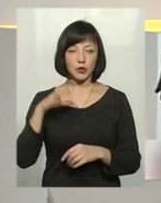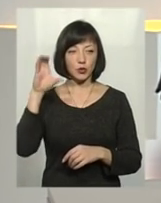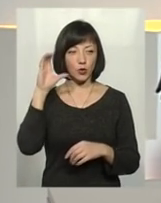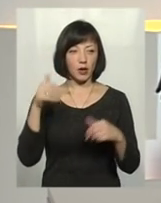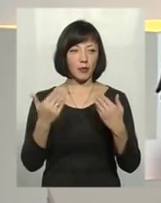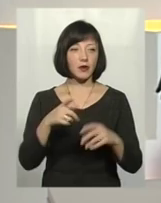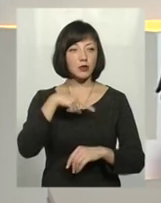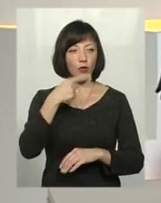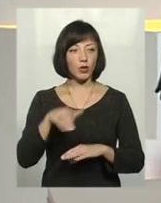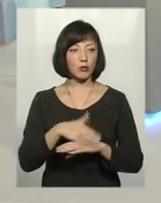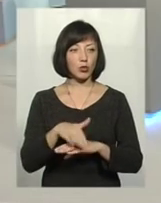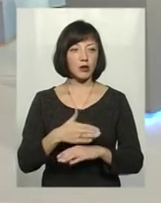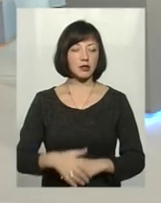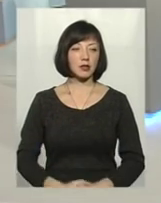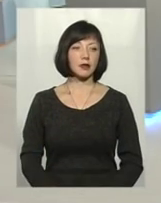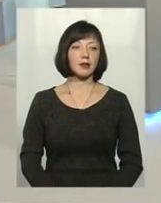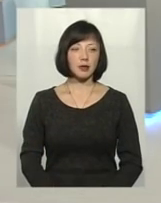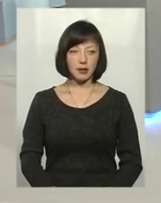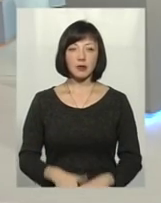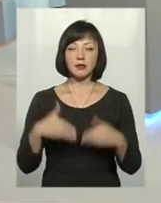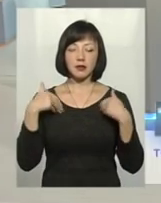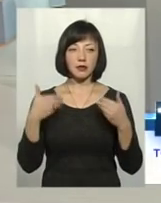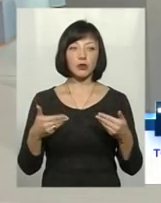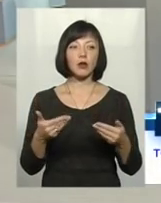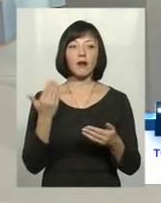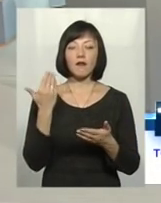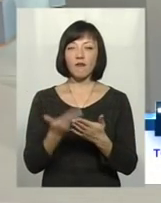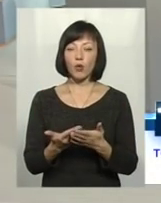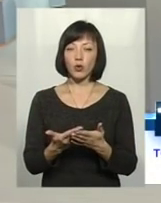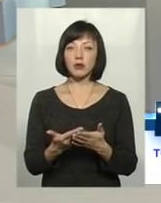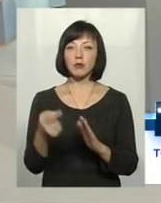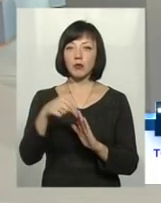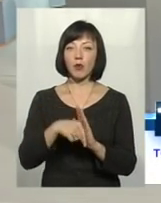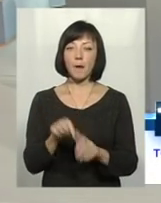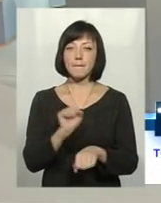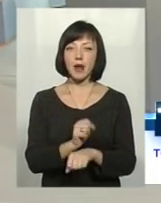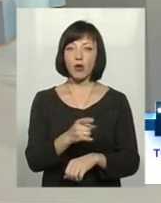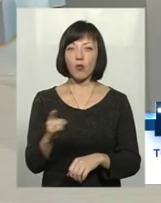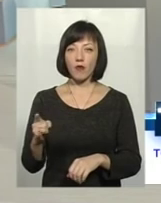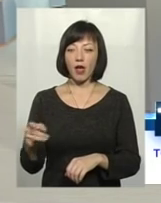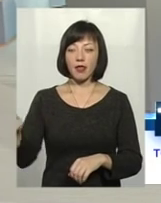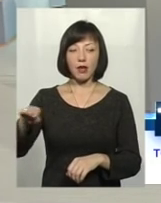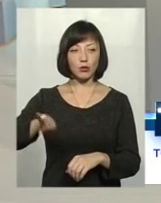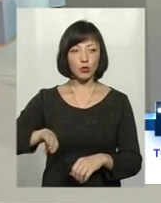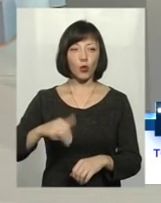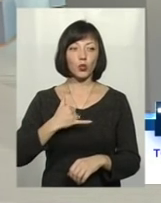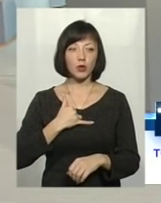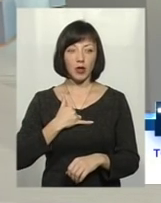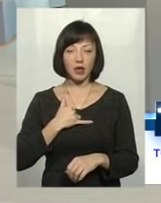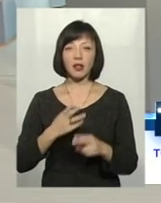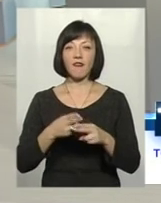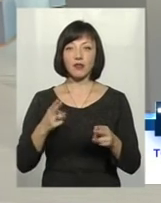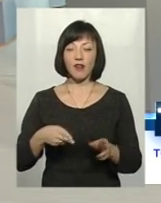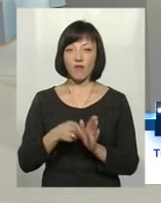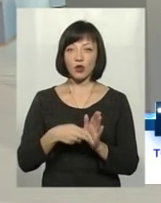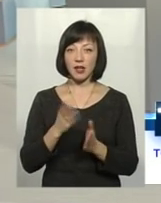дозвонювача. Говоріть, будь ласка. Алло, здравствуйте. Доброго здоров'я. По поводу парковки машин на тротуарах. У нас на ЖД вокзалі